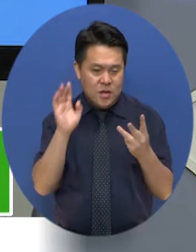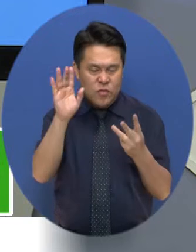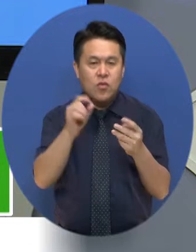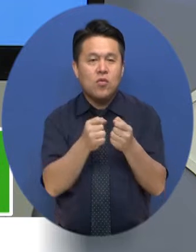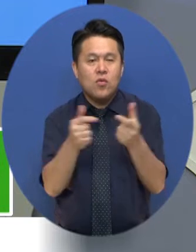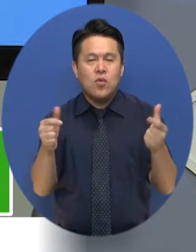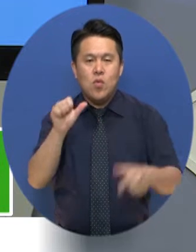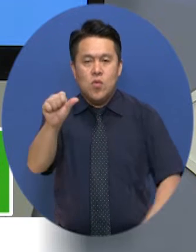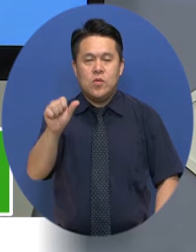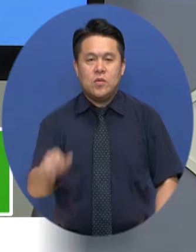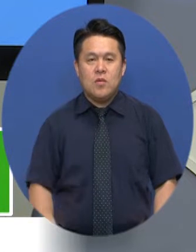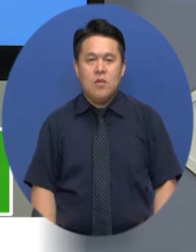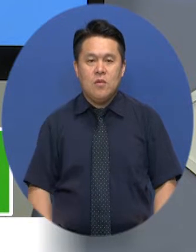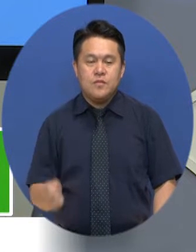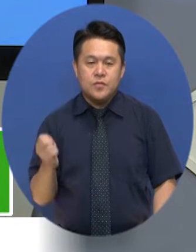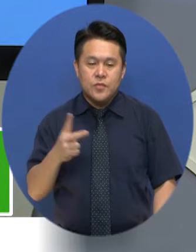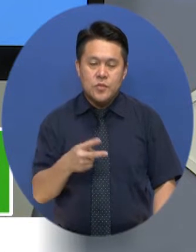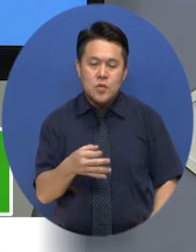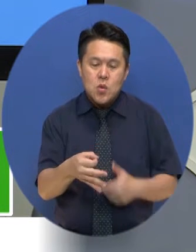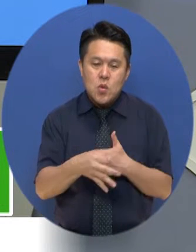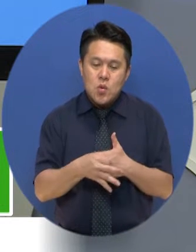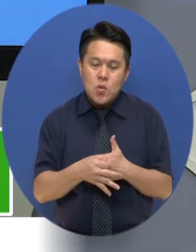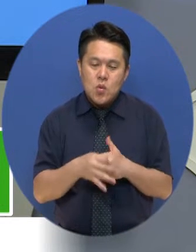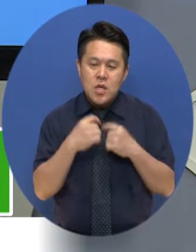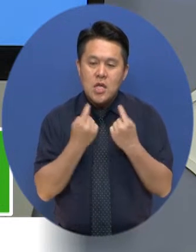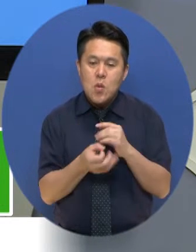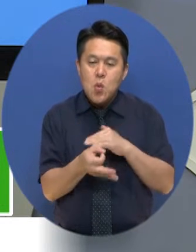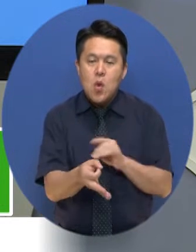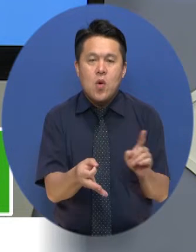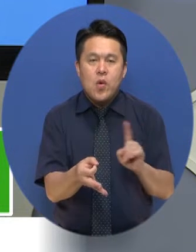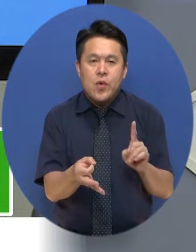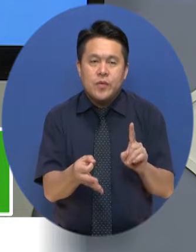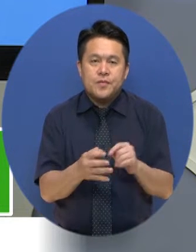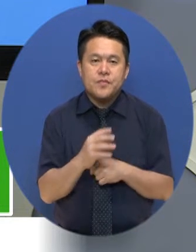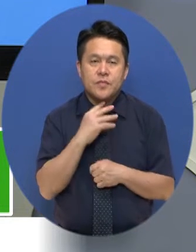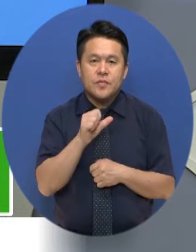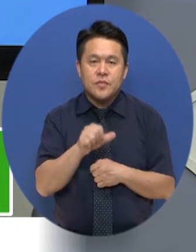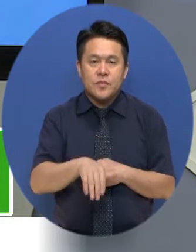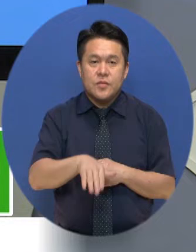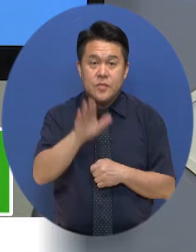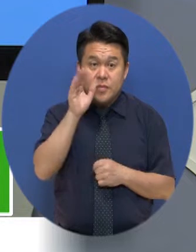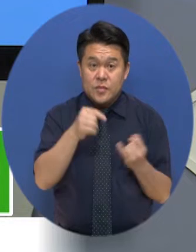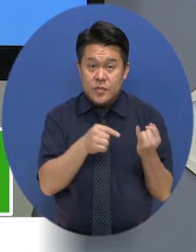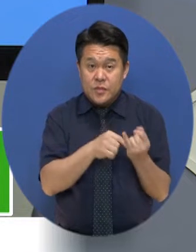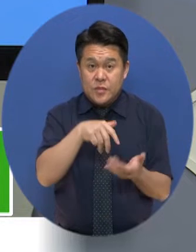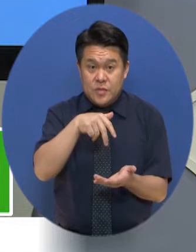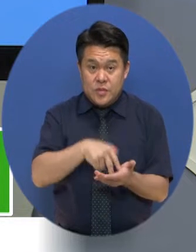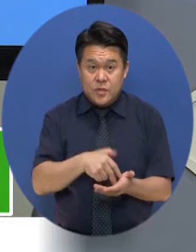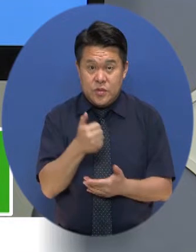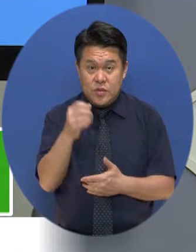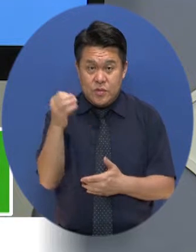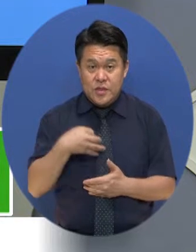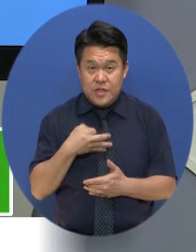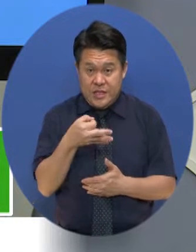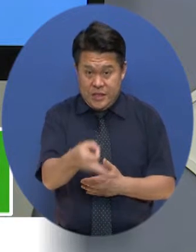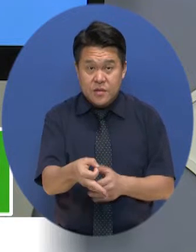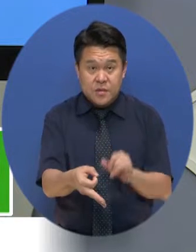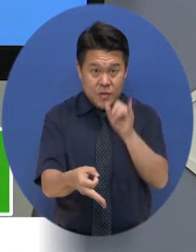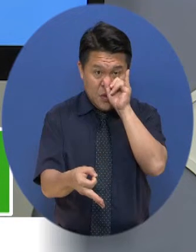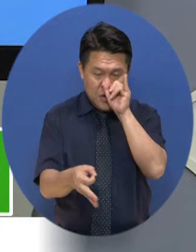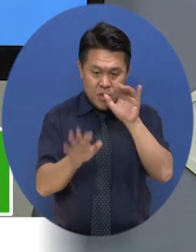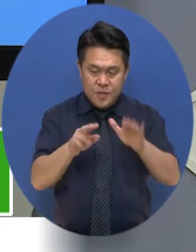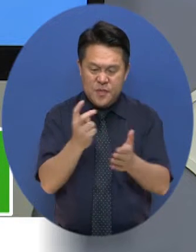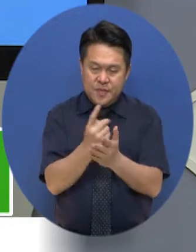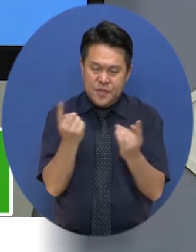율은 의학적 타당성 등을 고려해 만 45세 이상 여성에게는 50% 를 적용합니다 이번 고시